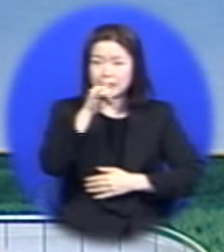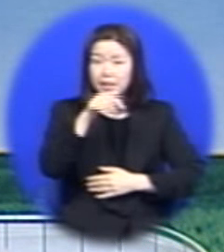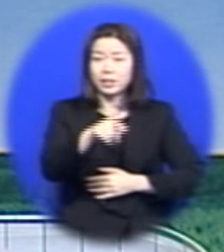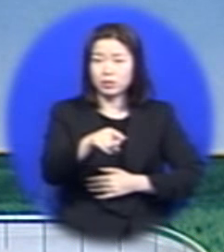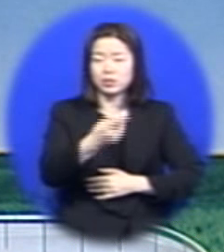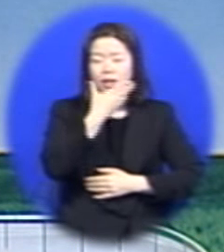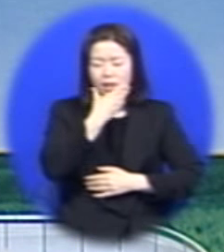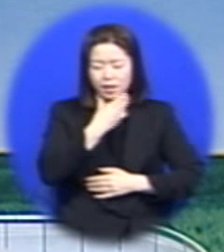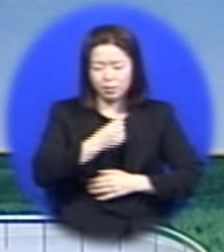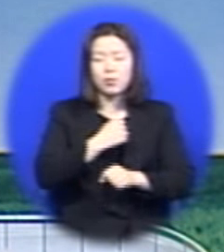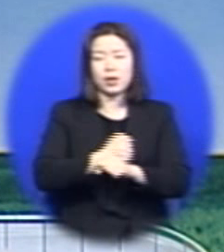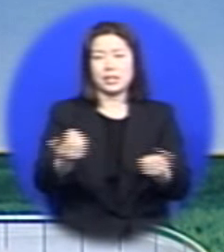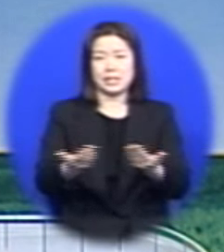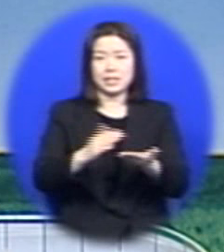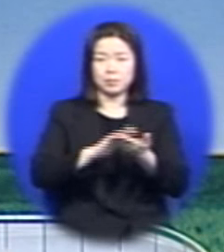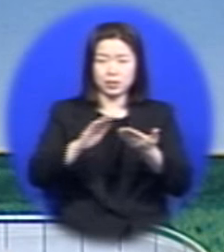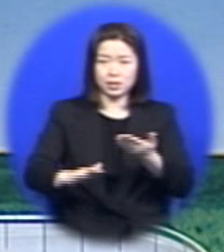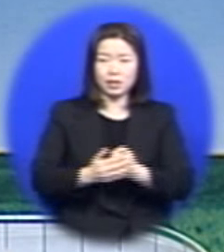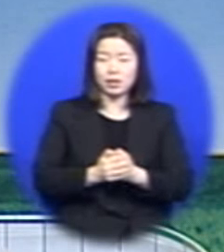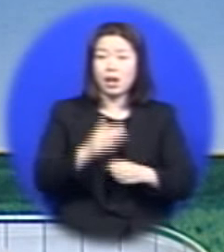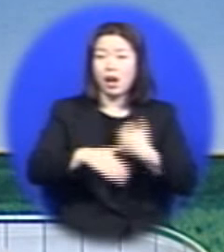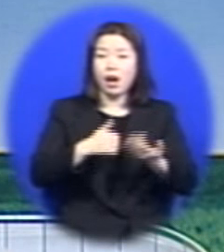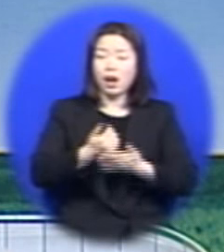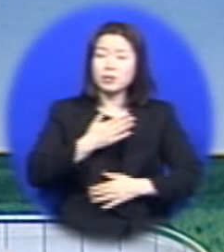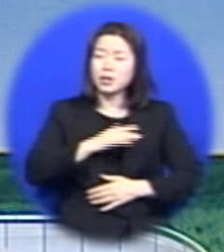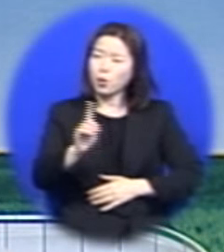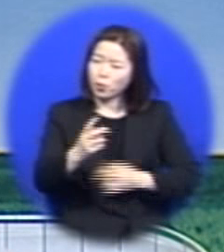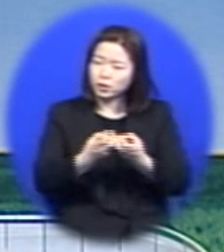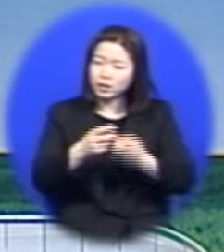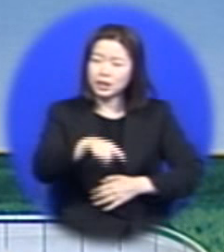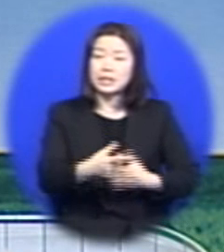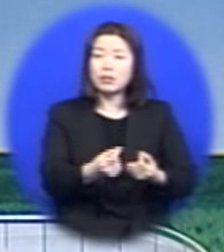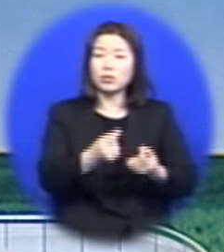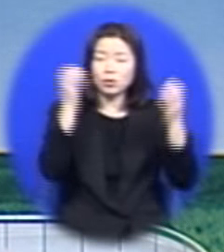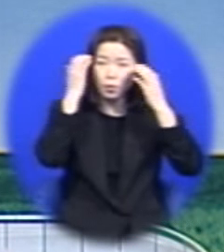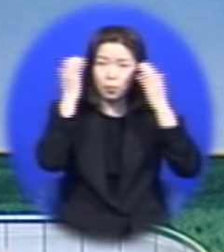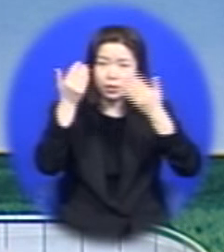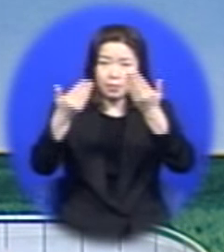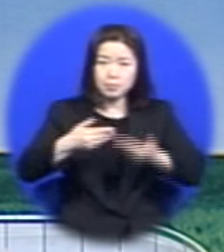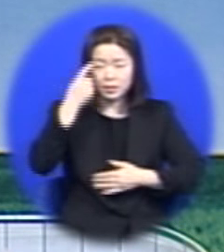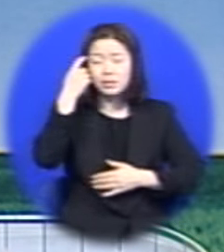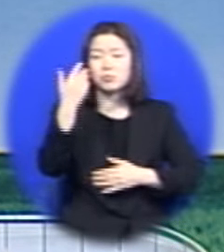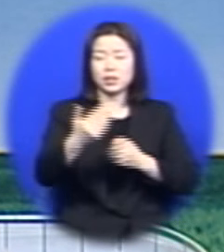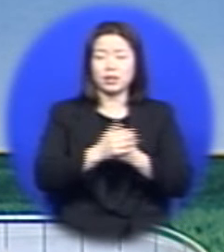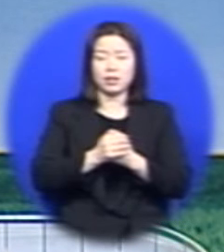그건 행복한 일이에요. 하나님, 제가 어떻게 이런 복을 받았습니까? 이렇게 고백하게 될